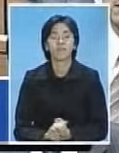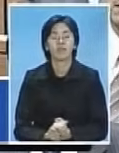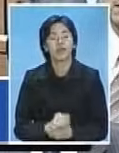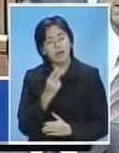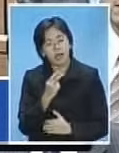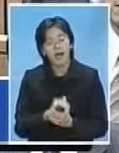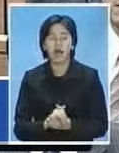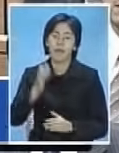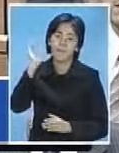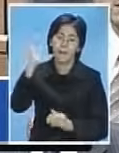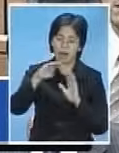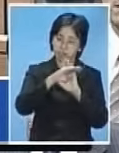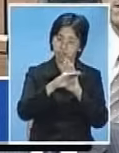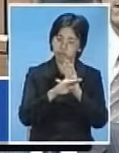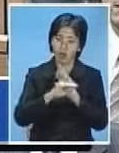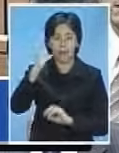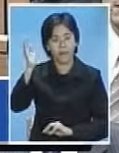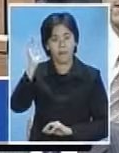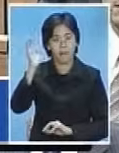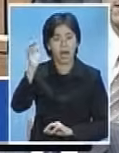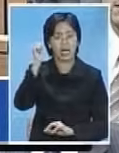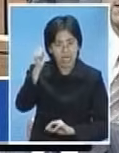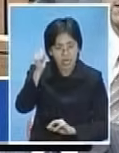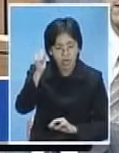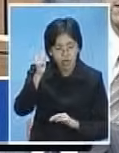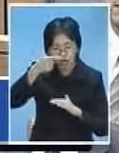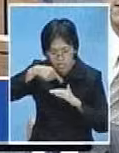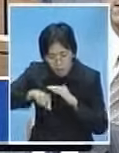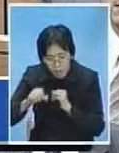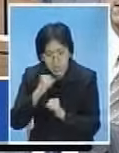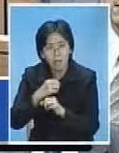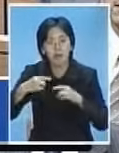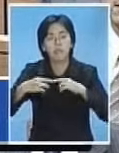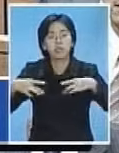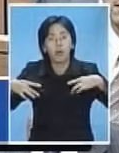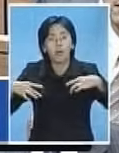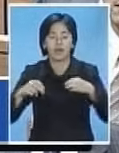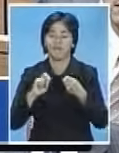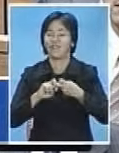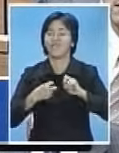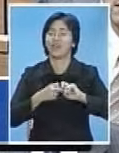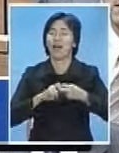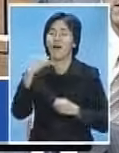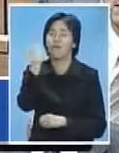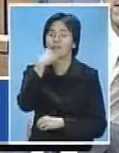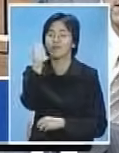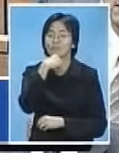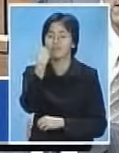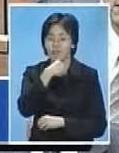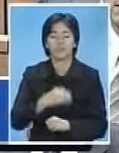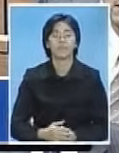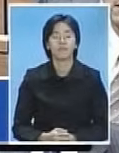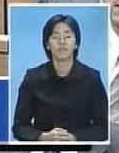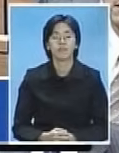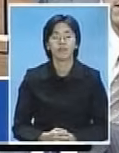รือการแถลงในสิ่งที่ดีแต่ว่าเวลาปฏิบัติตรงกันข้ามอันนี้ก็เป็นปัญหาที่เกิดขึ้นเสมอนะครับ